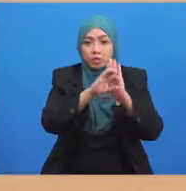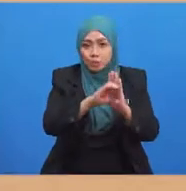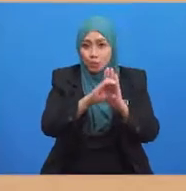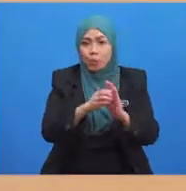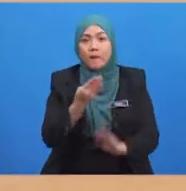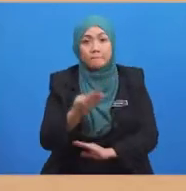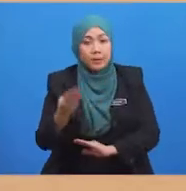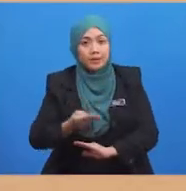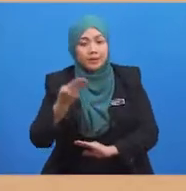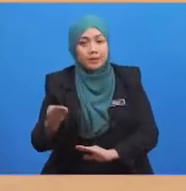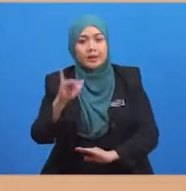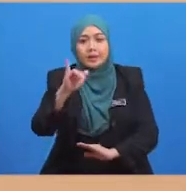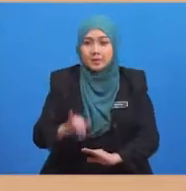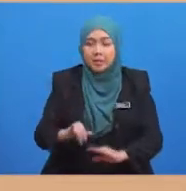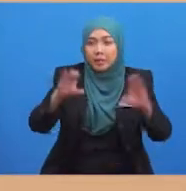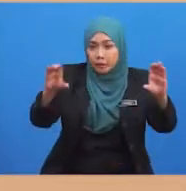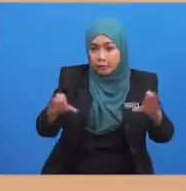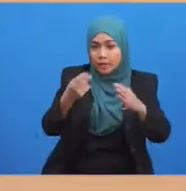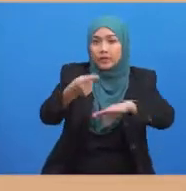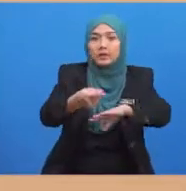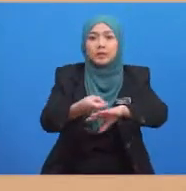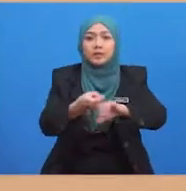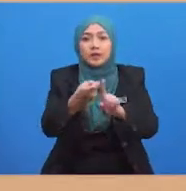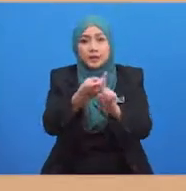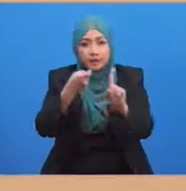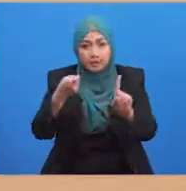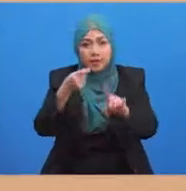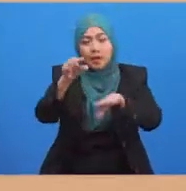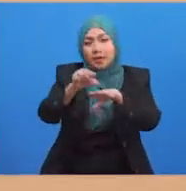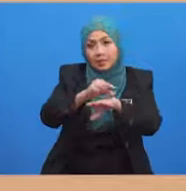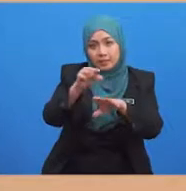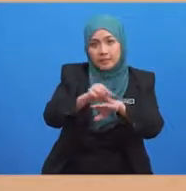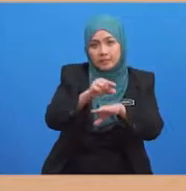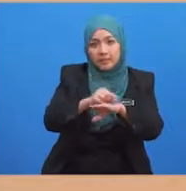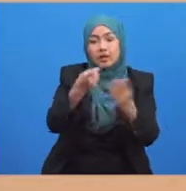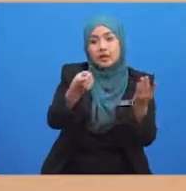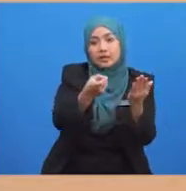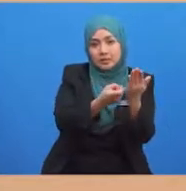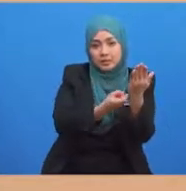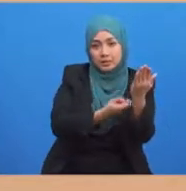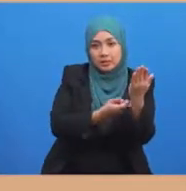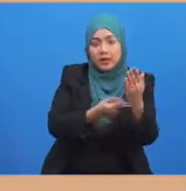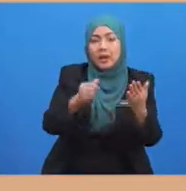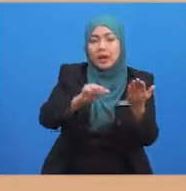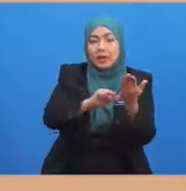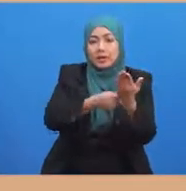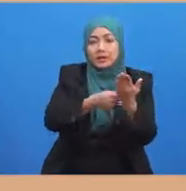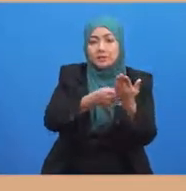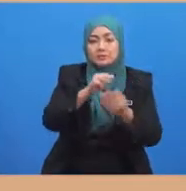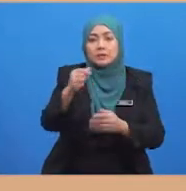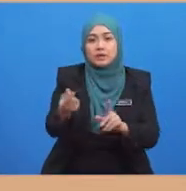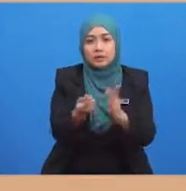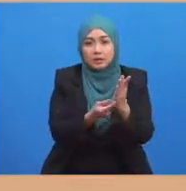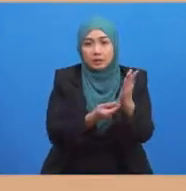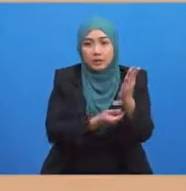yang diperbuat daripada kombinasi getah asli dan getah sintetik, dan yang